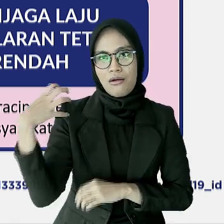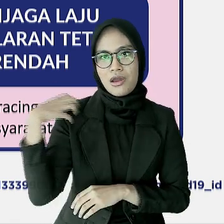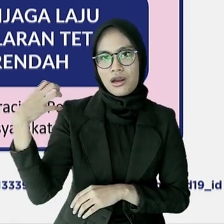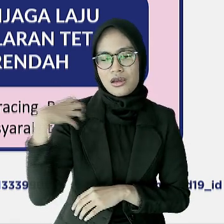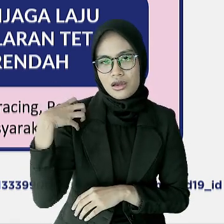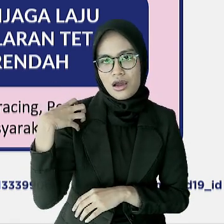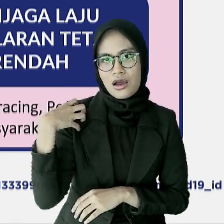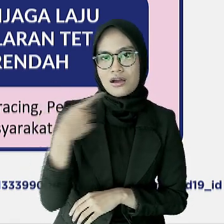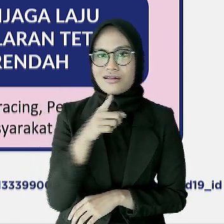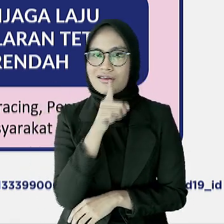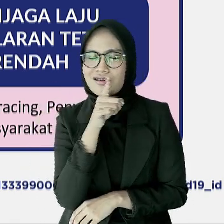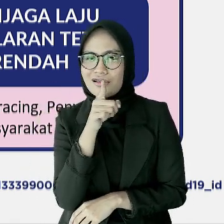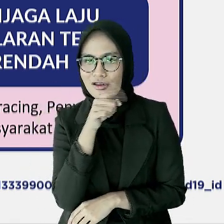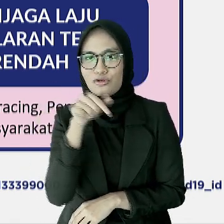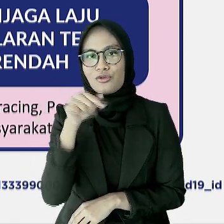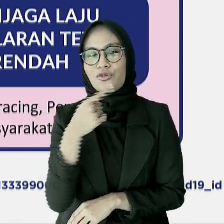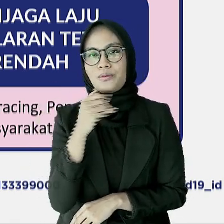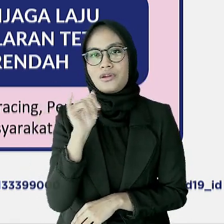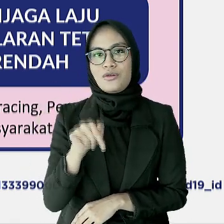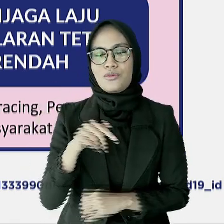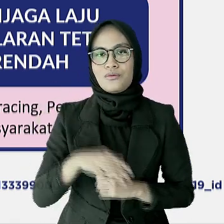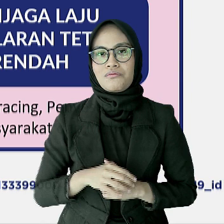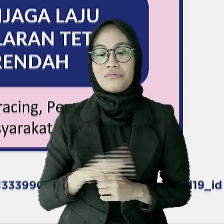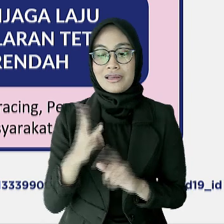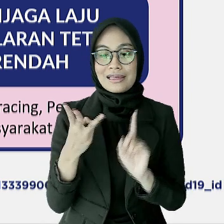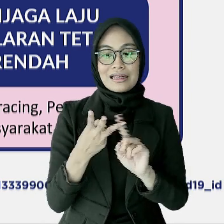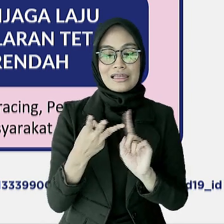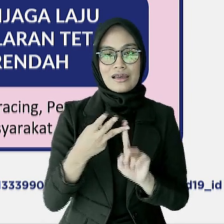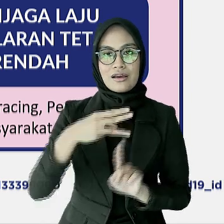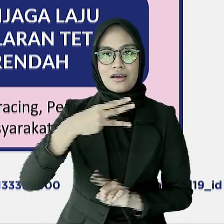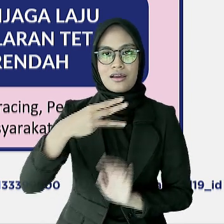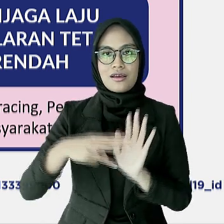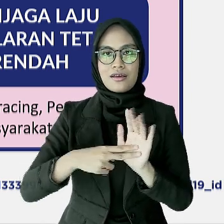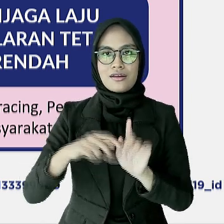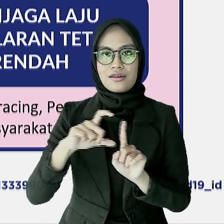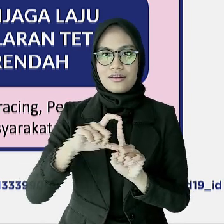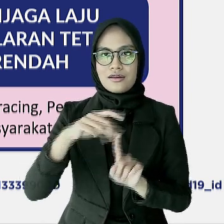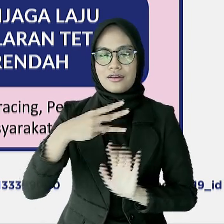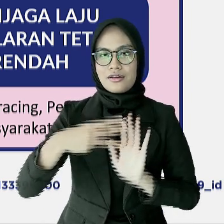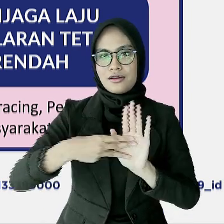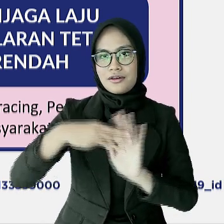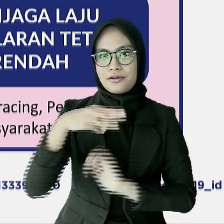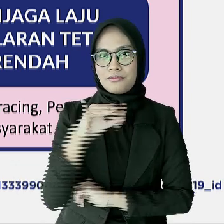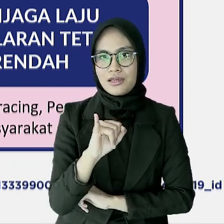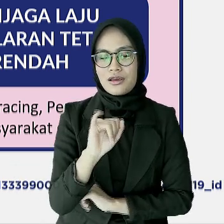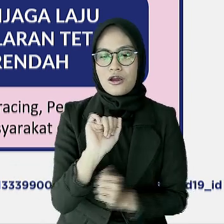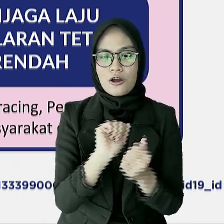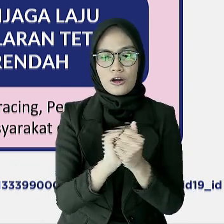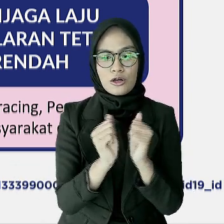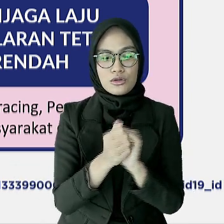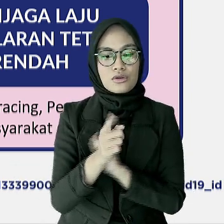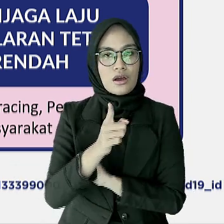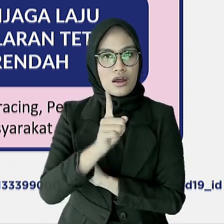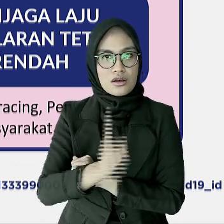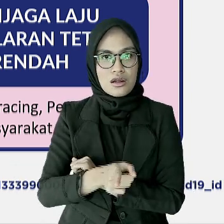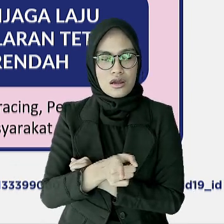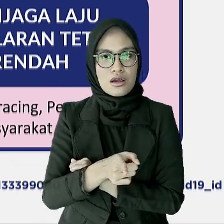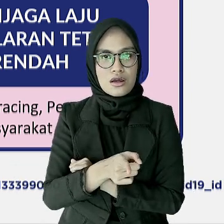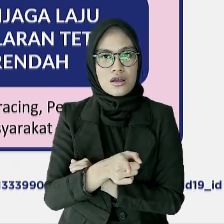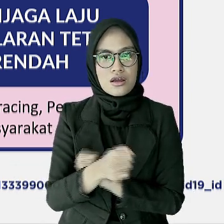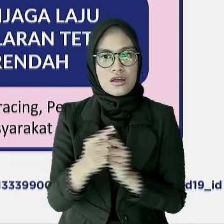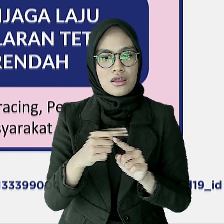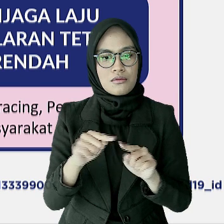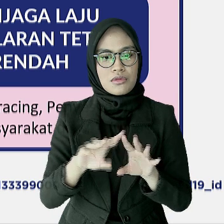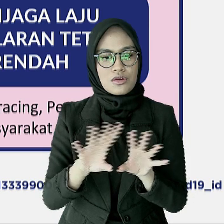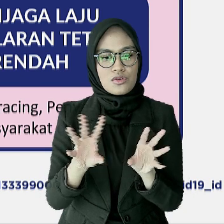Jerman. Ketiga yaitu endemi. Kondisi di mana kasus masih tetap ada di beberapa wilayah dengan